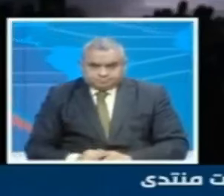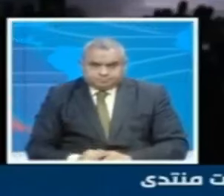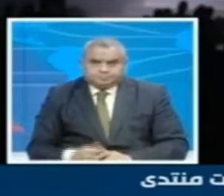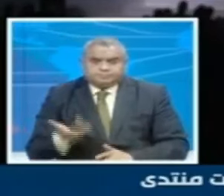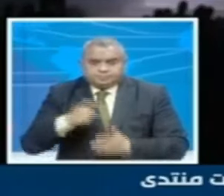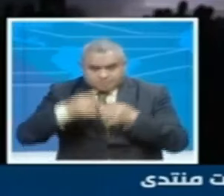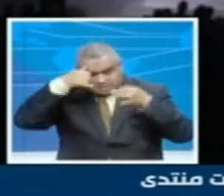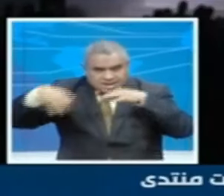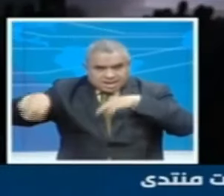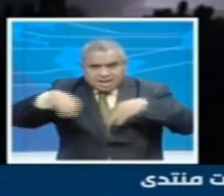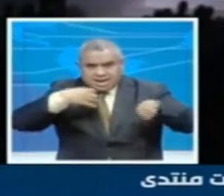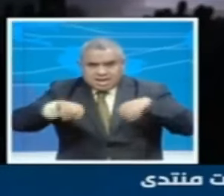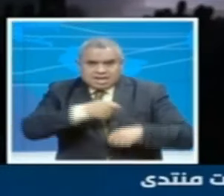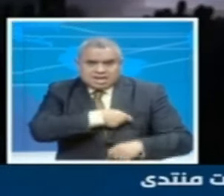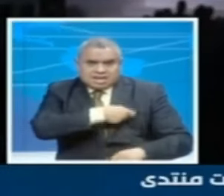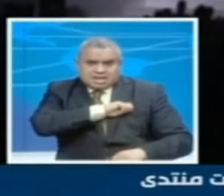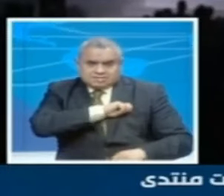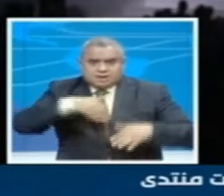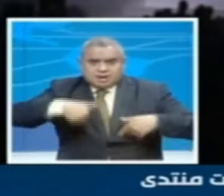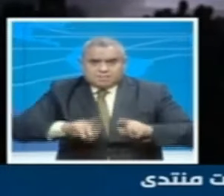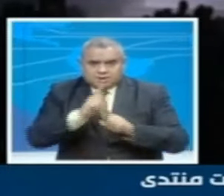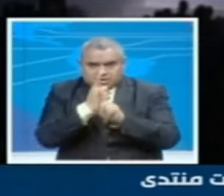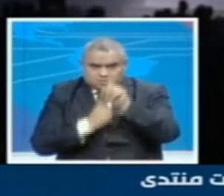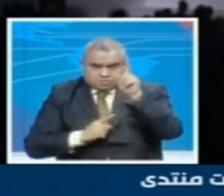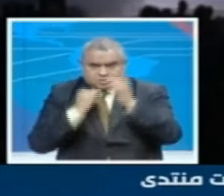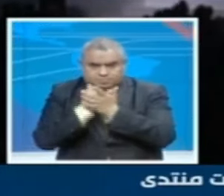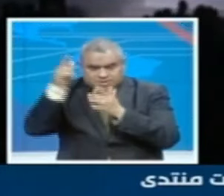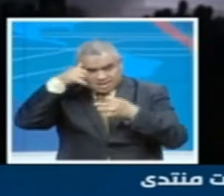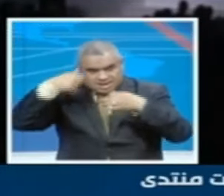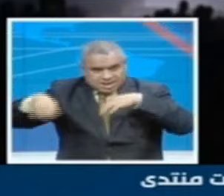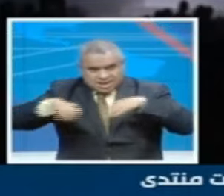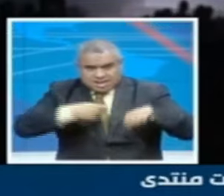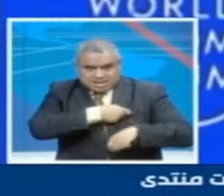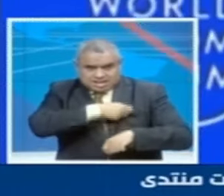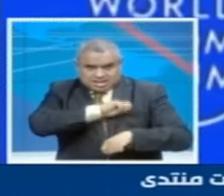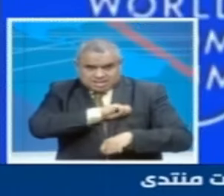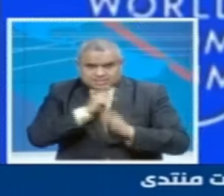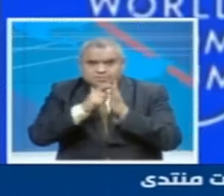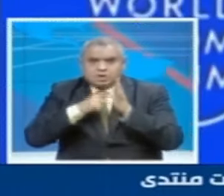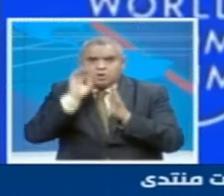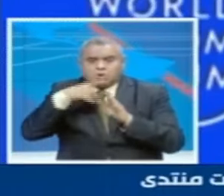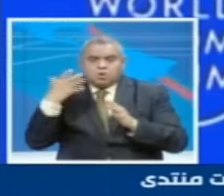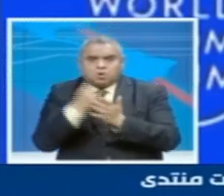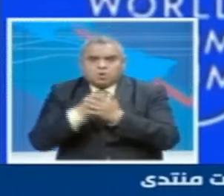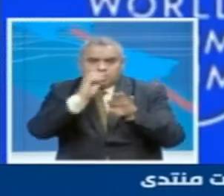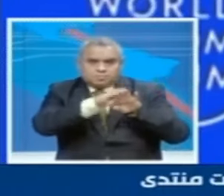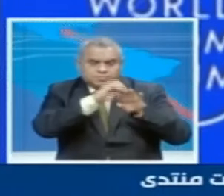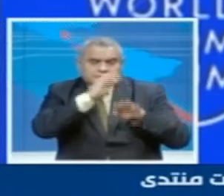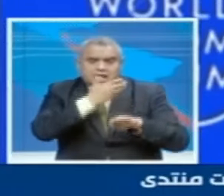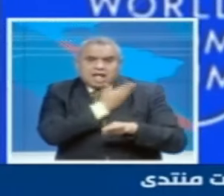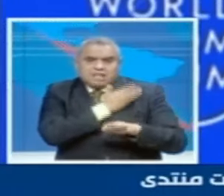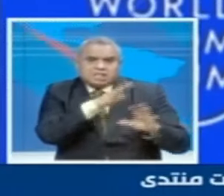إسبانيا، وعلى لسان رئيس وزرائها بيدرو سانشيز، دعت لوقف العنف على غزة وإنقاذ أهالي